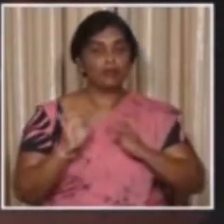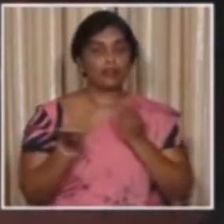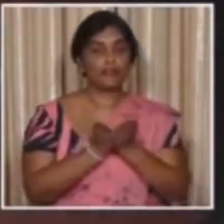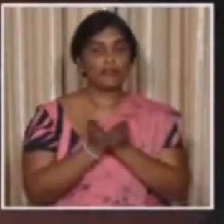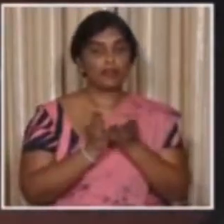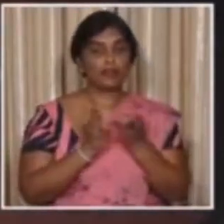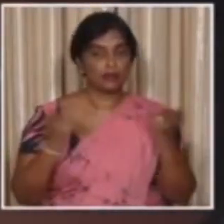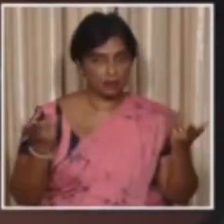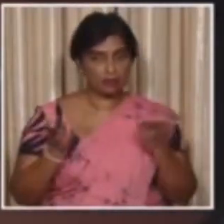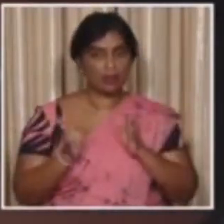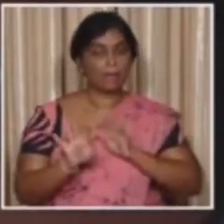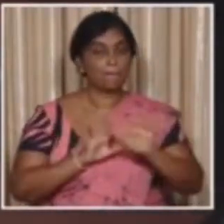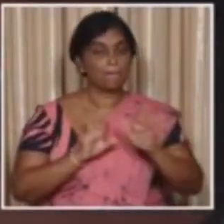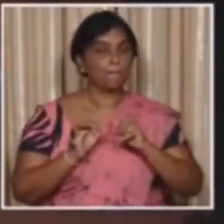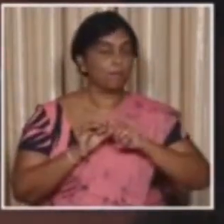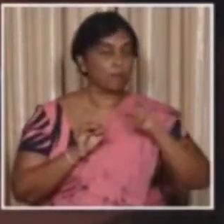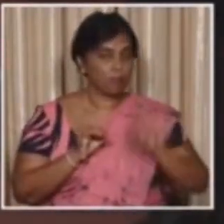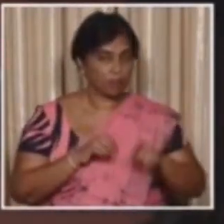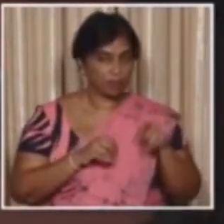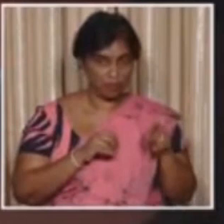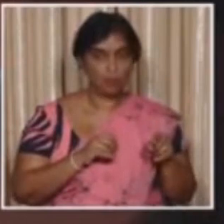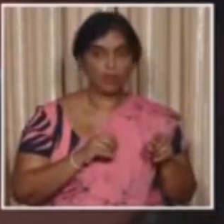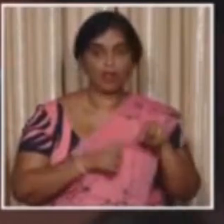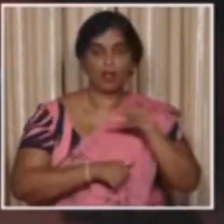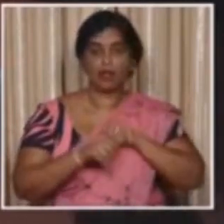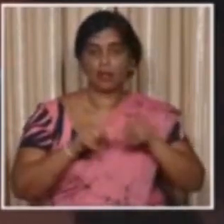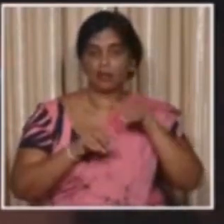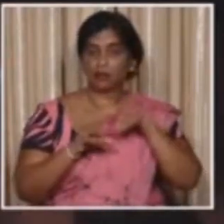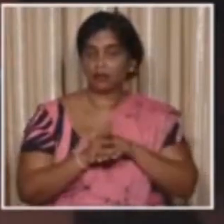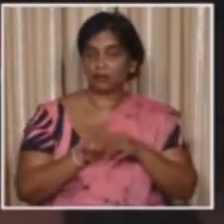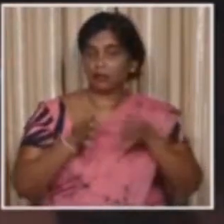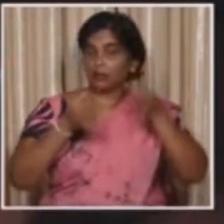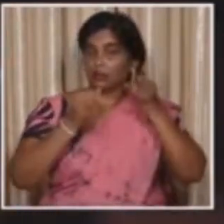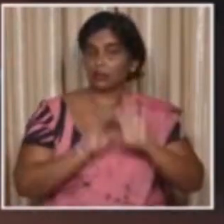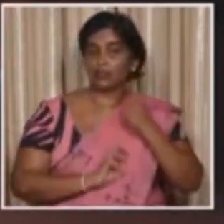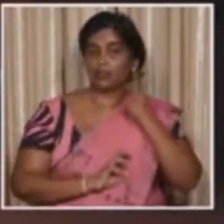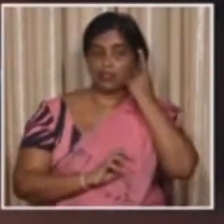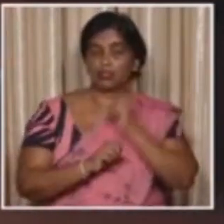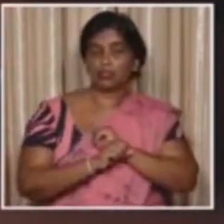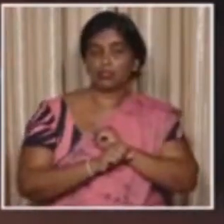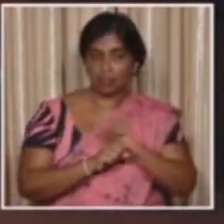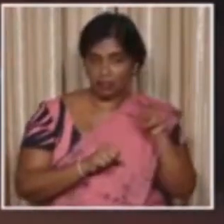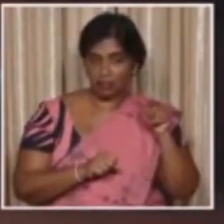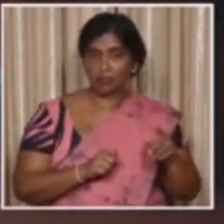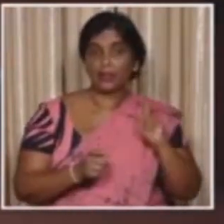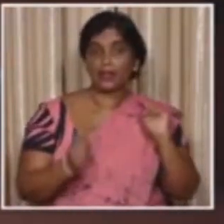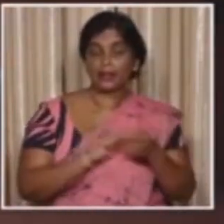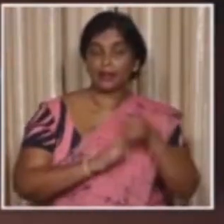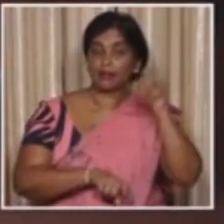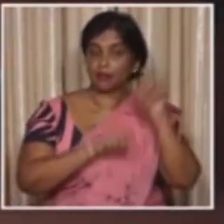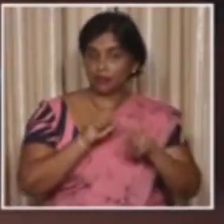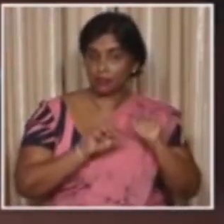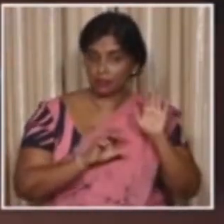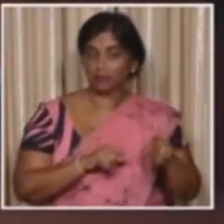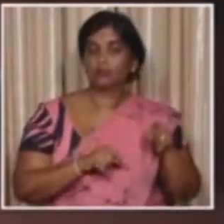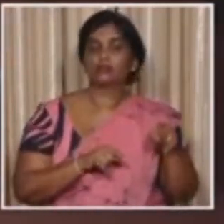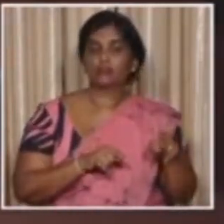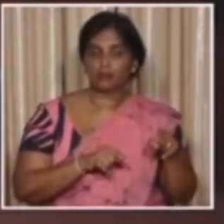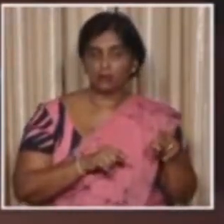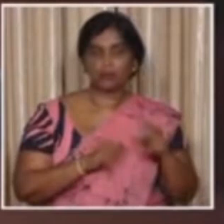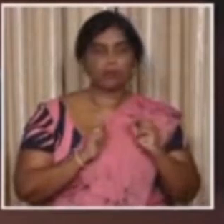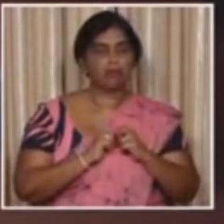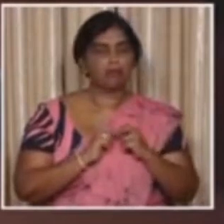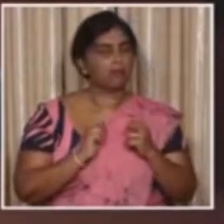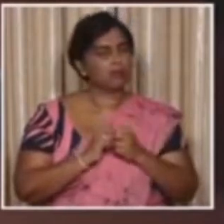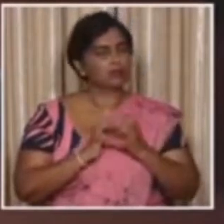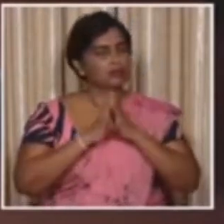nathivima, palaka mandalayata ayatanayak mehema pilibandu vidimat danumak nathivima visin, cricket kridakayan athivi tibina arbudayata